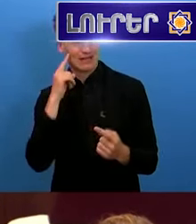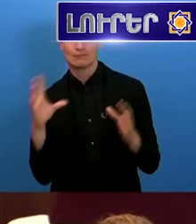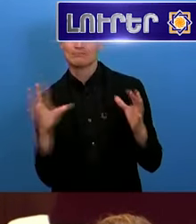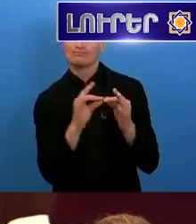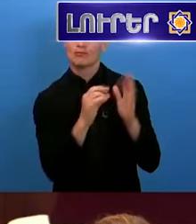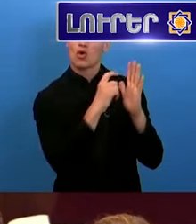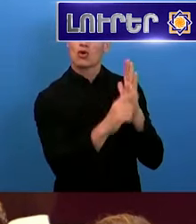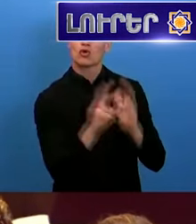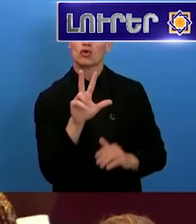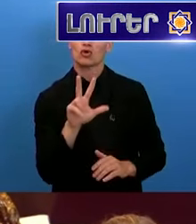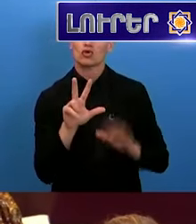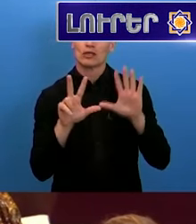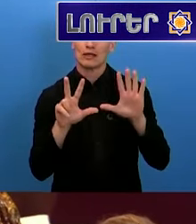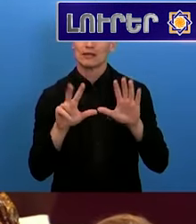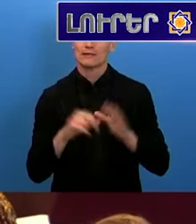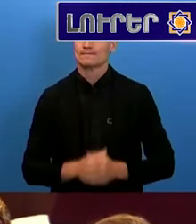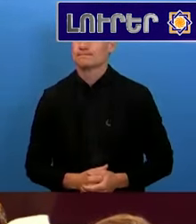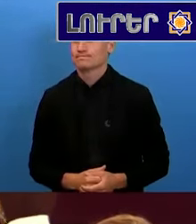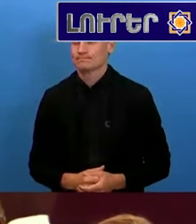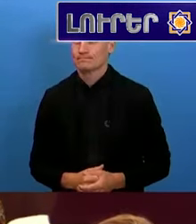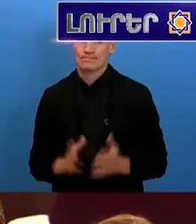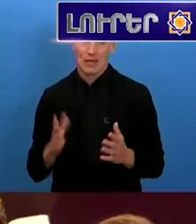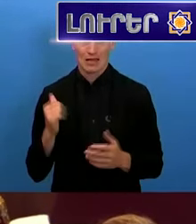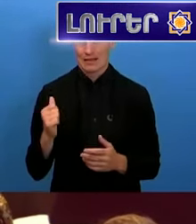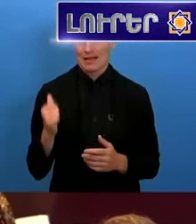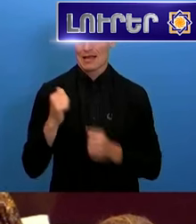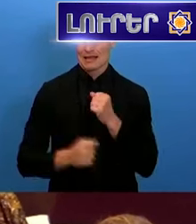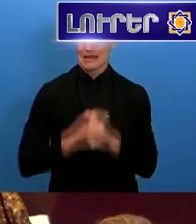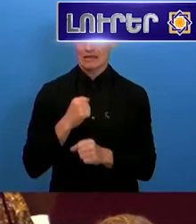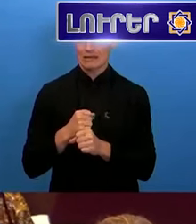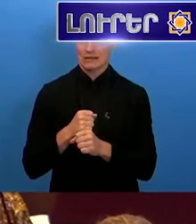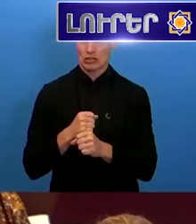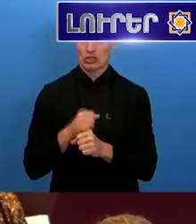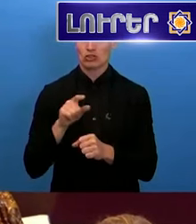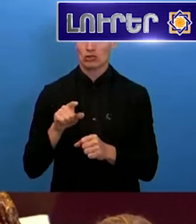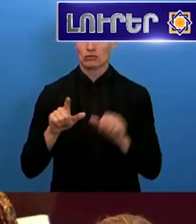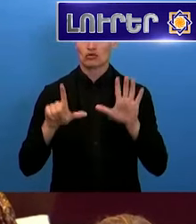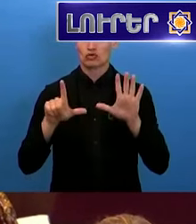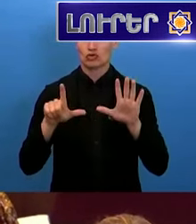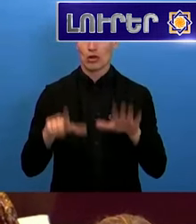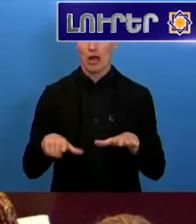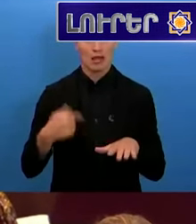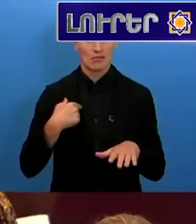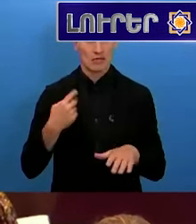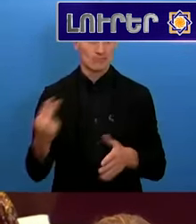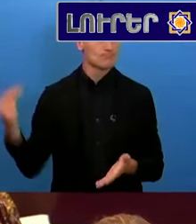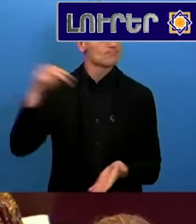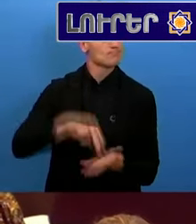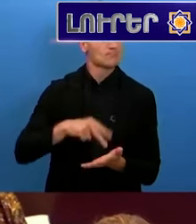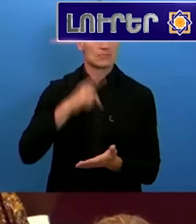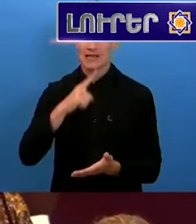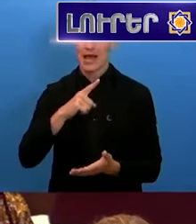է։ Վերհիշեցնելիս էլ Արևմտյան Հայաստան 1894-ից 1923 թվականների հայերի դեմ իրականացված